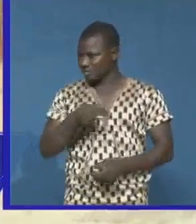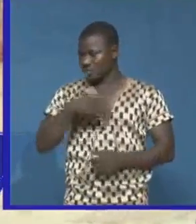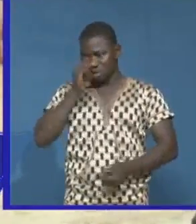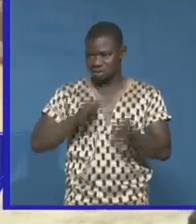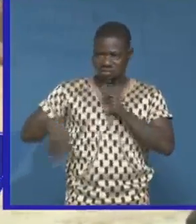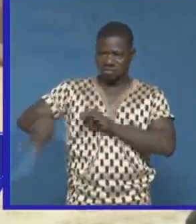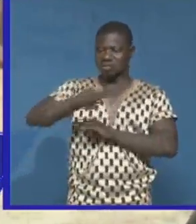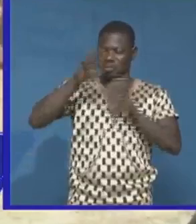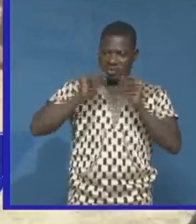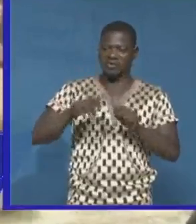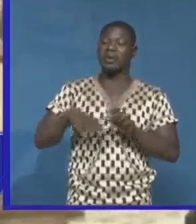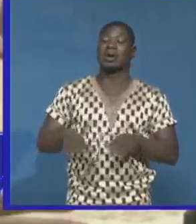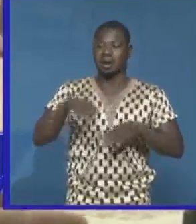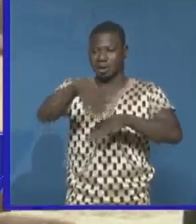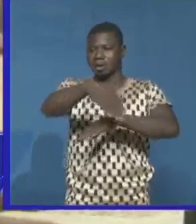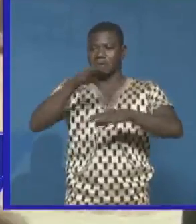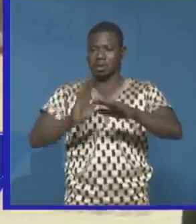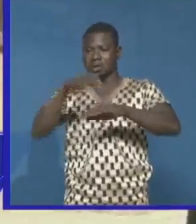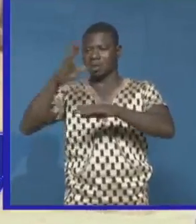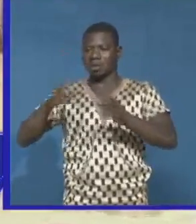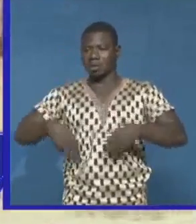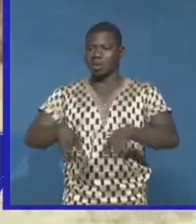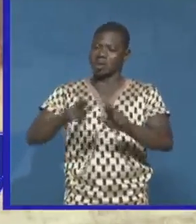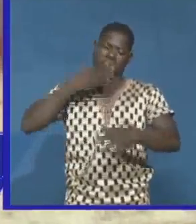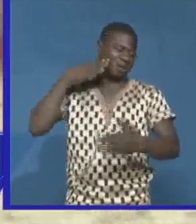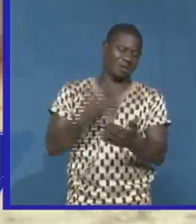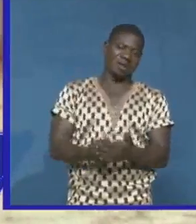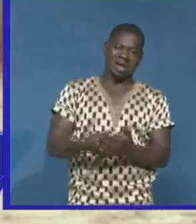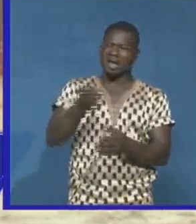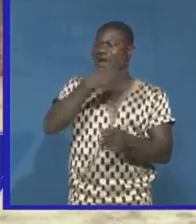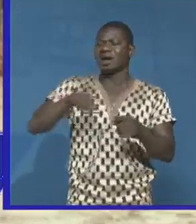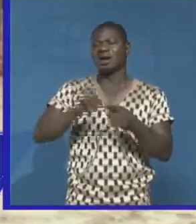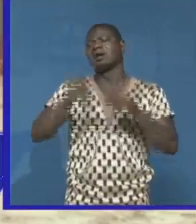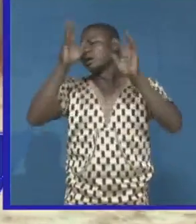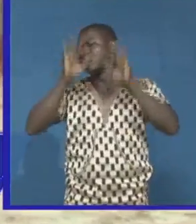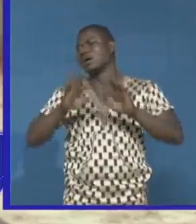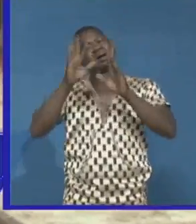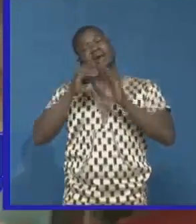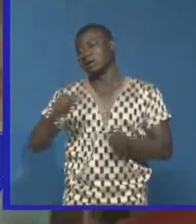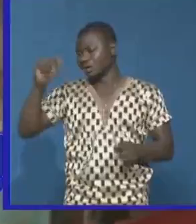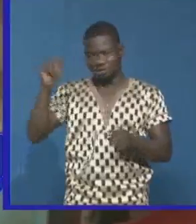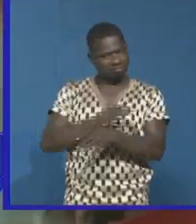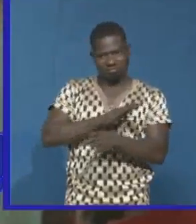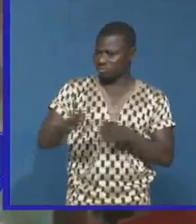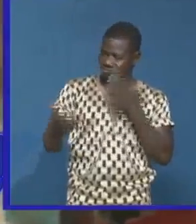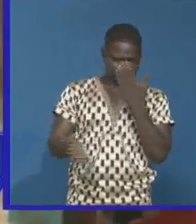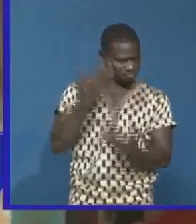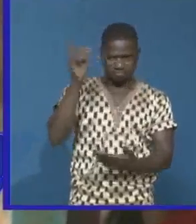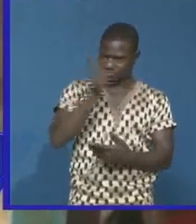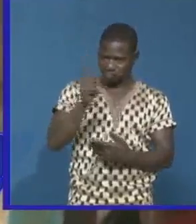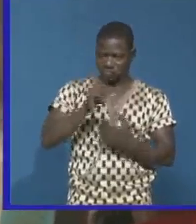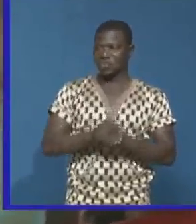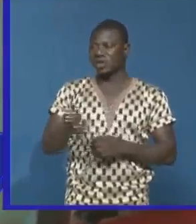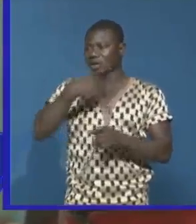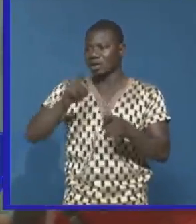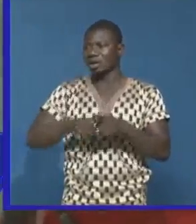Ça nous a franchement dit, quand ça dépasse comme ça, là, on est obligé de prendre une autre voie encore pour rentrer. C'est pas facile. Quand